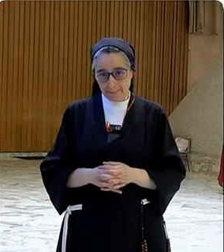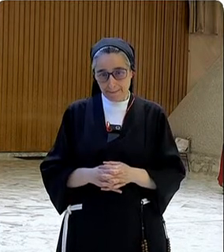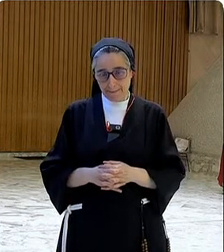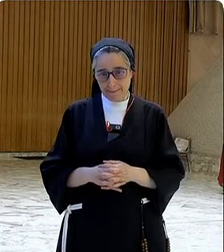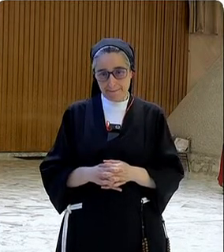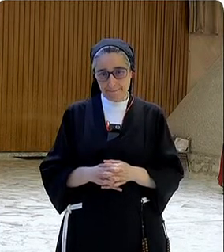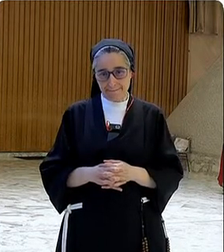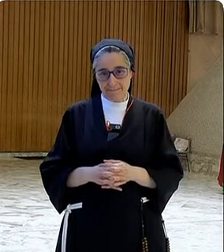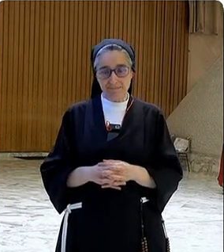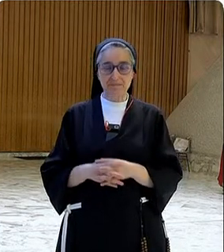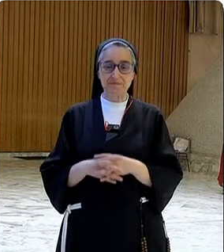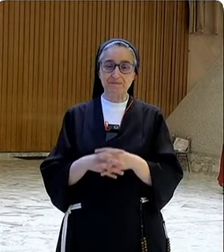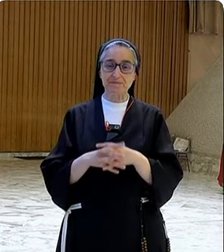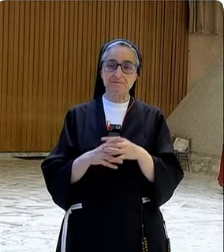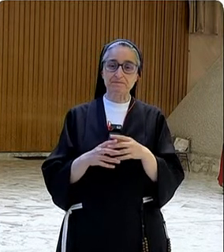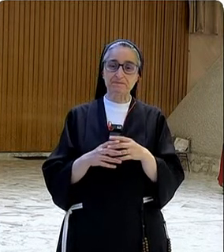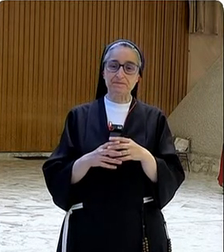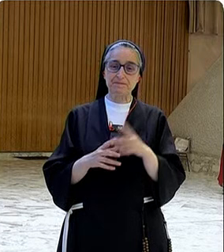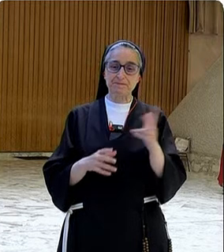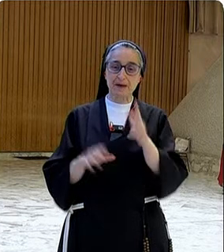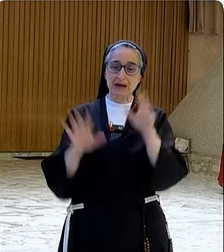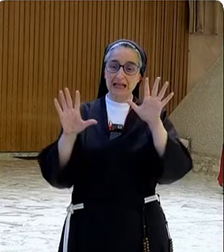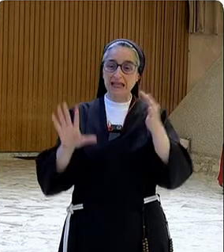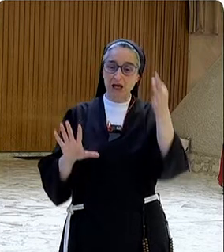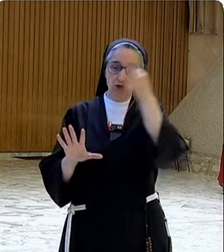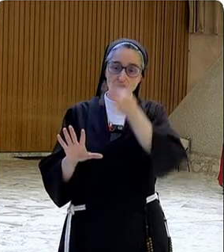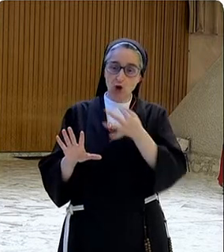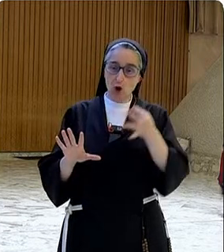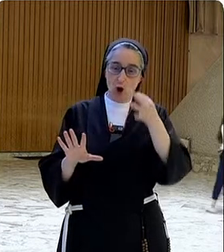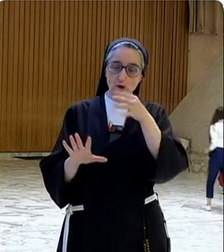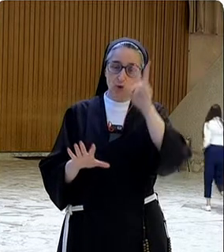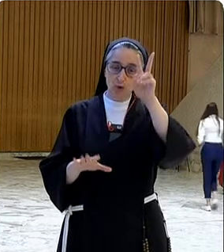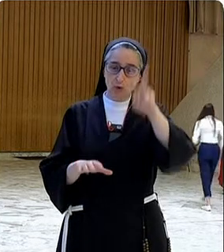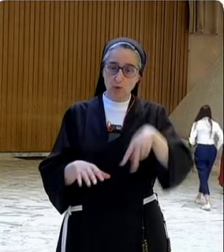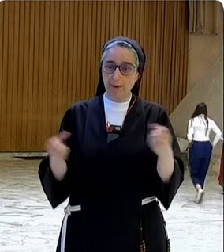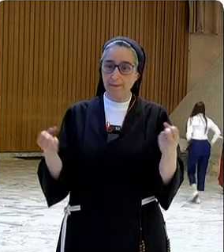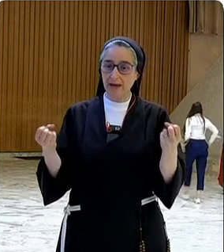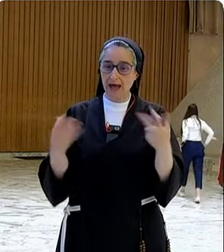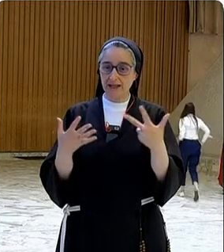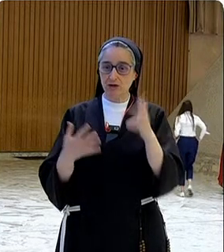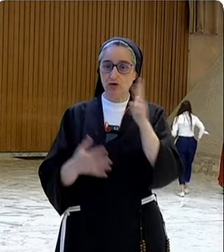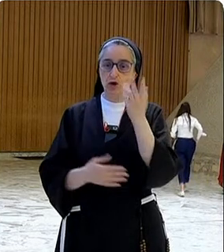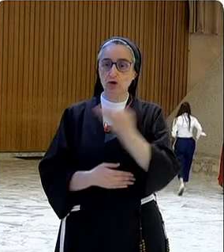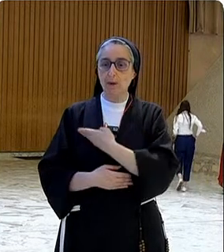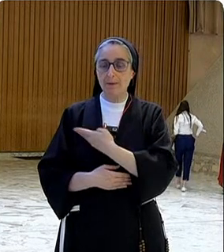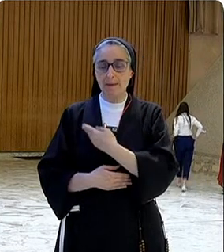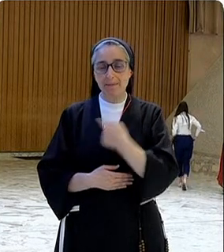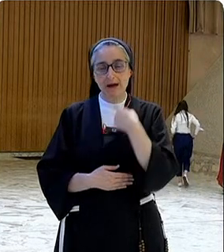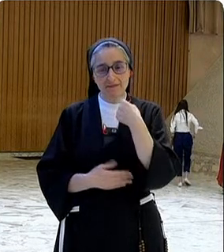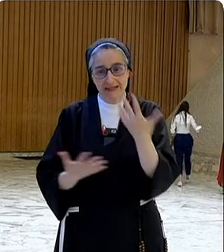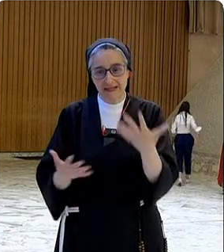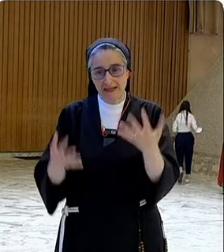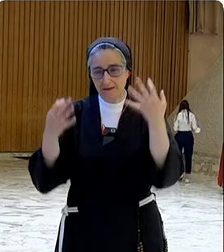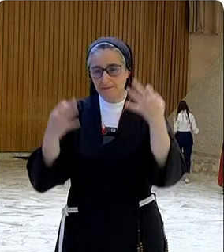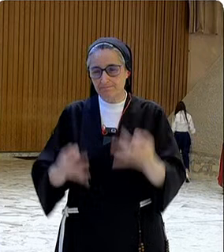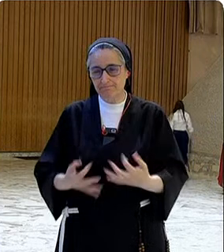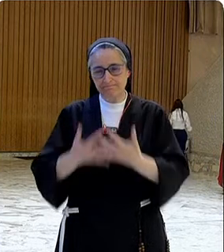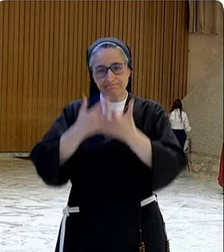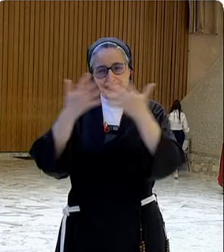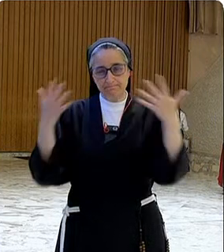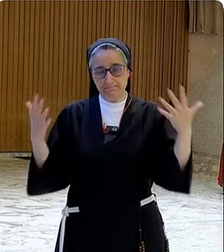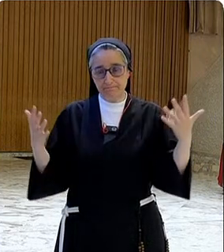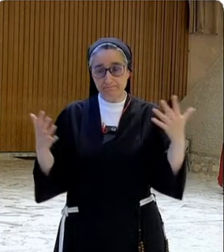Nell'udienza generale del 10 ottobre 2018 Papa Francesco ha affermato che